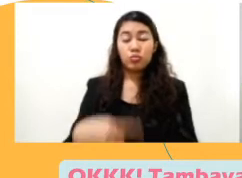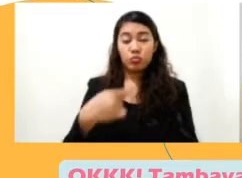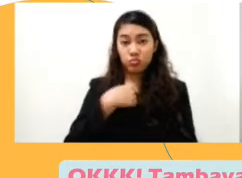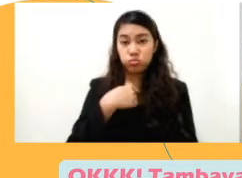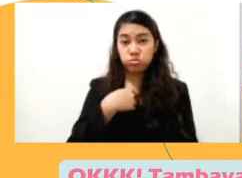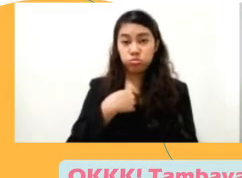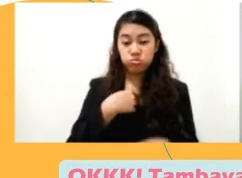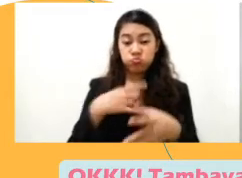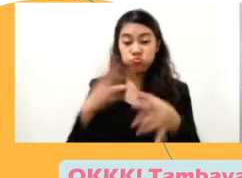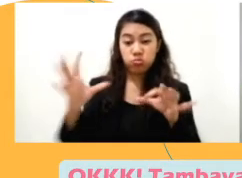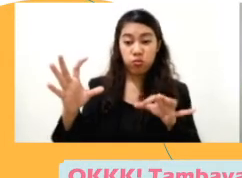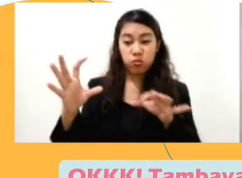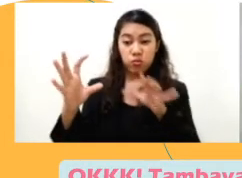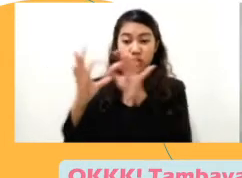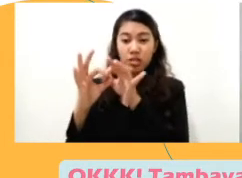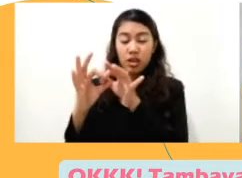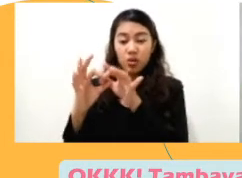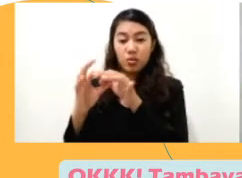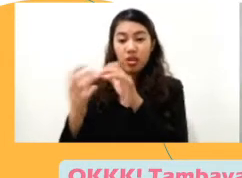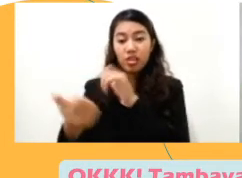sa buhay?